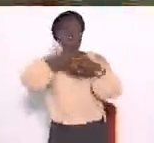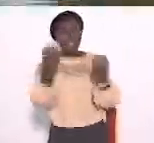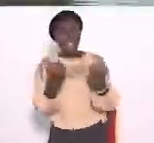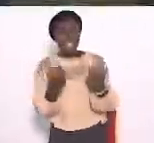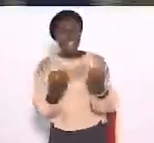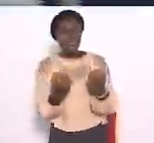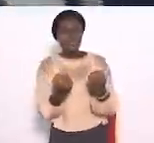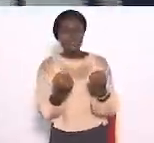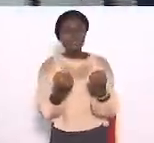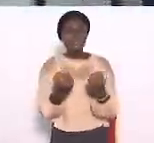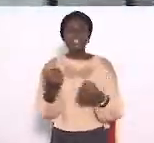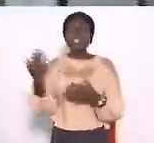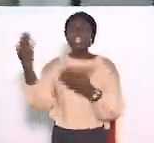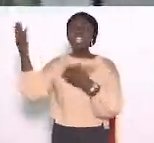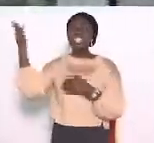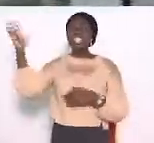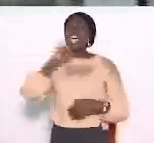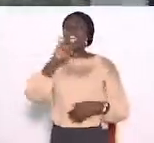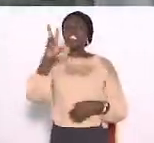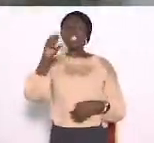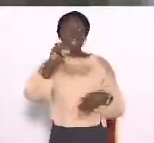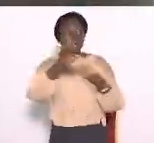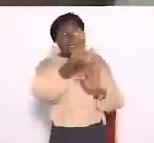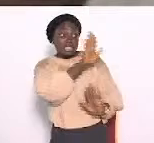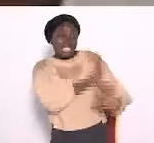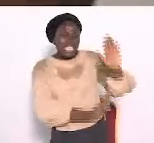guérir ne peut pas